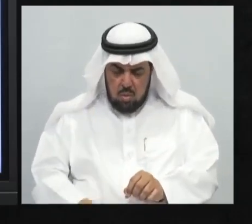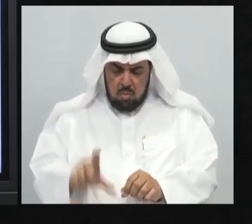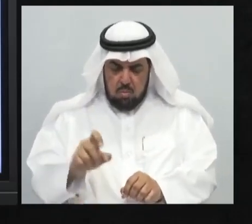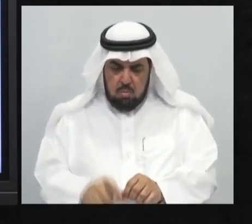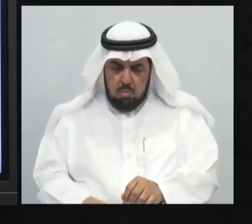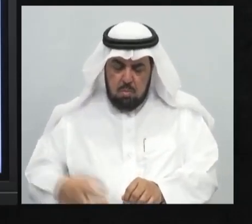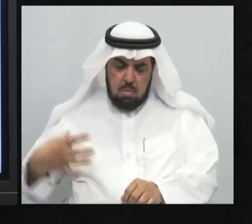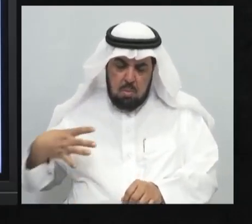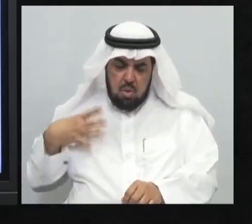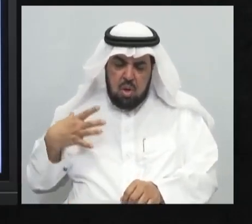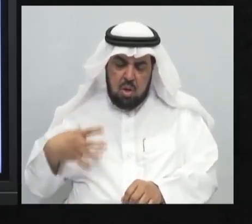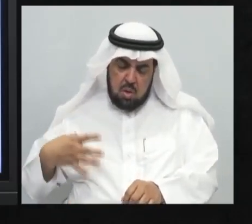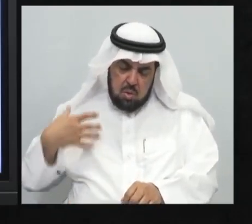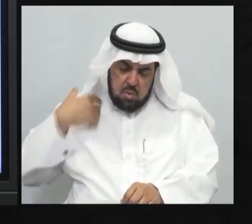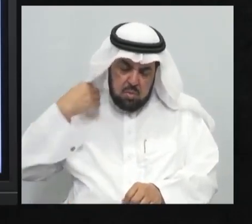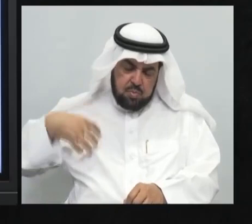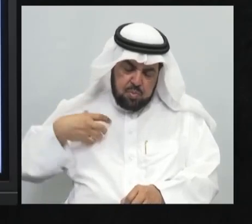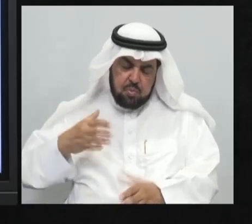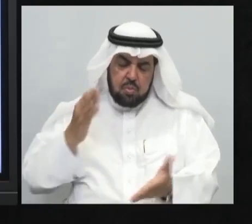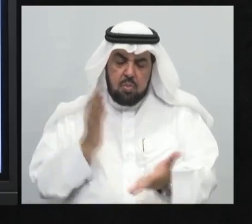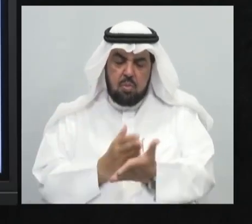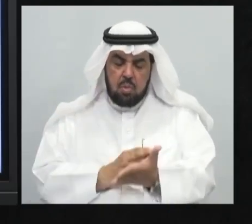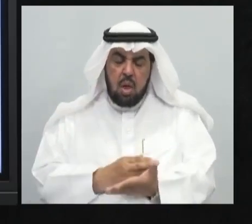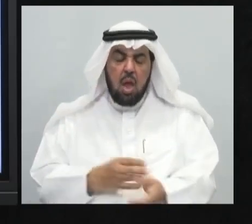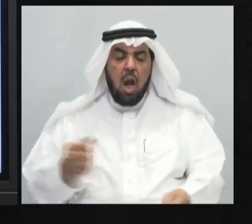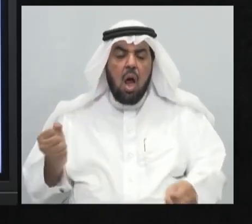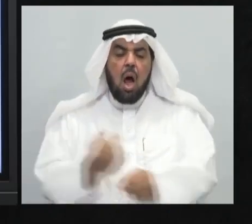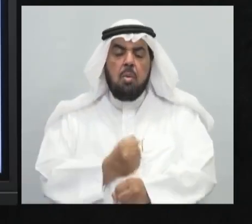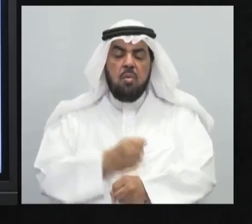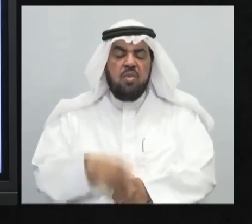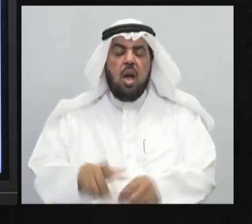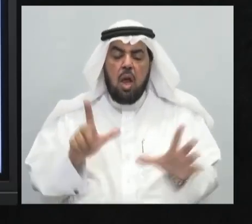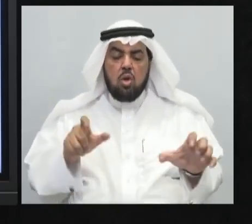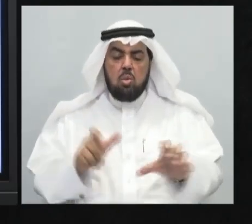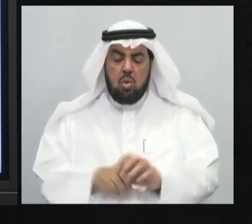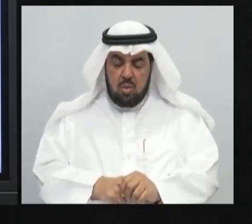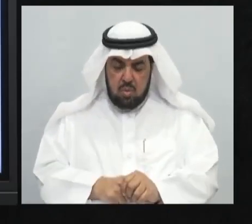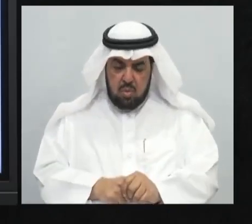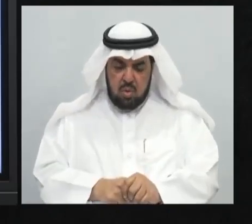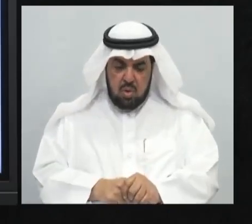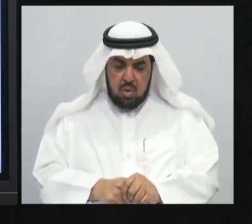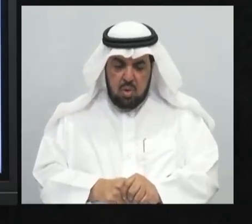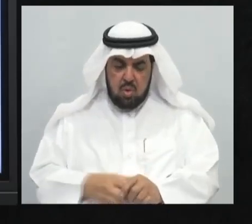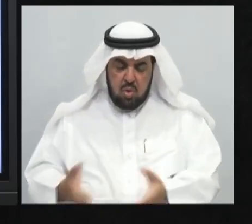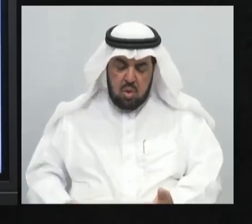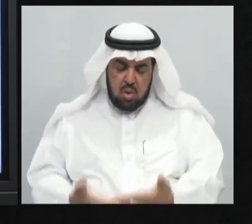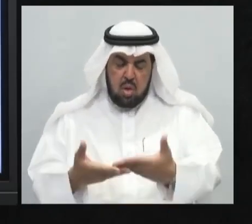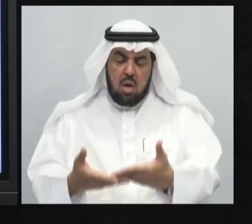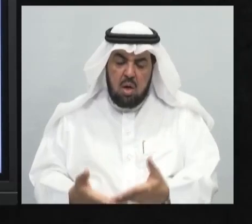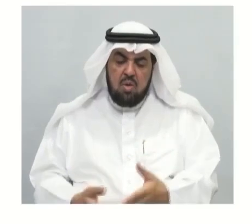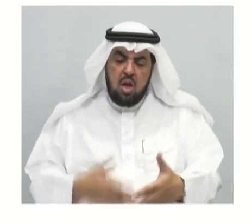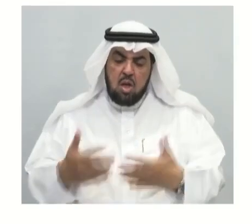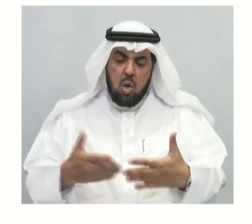لمدير او رئيس القسم على ما تم انجازه في هذا الاسبوع ويساعد في في عمليه